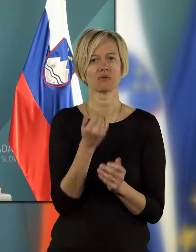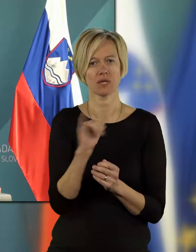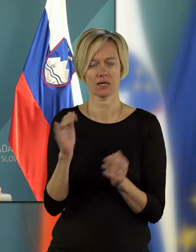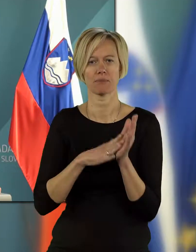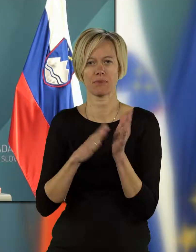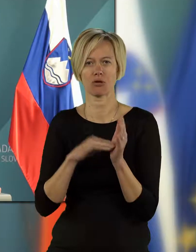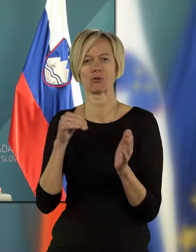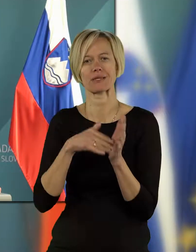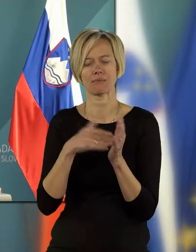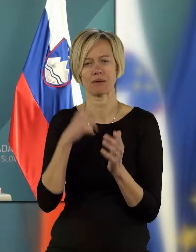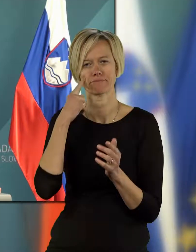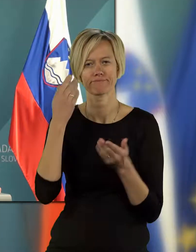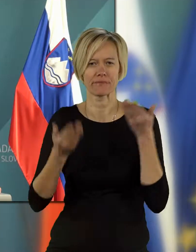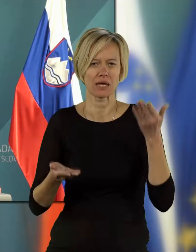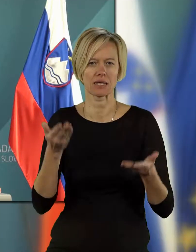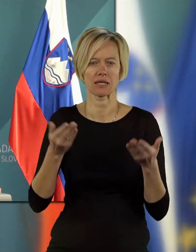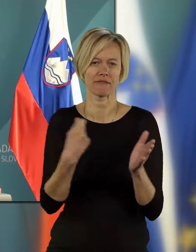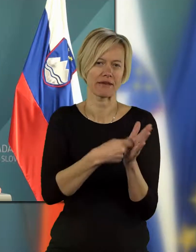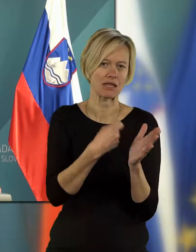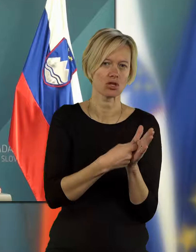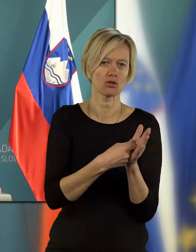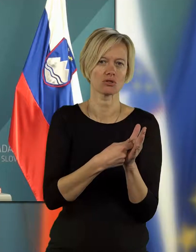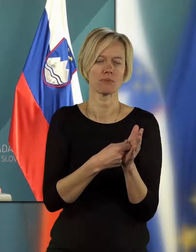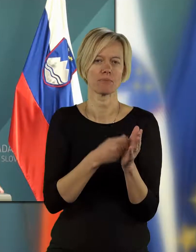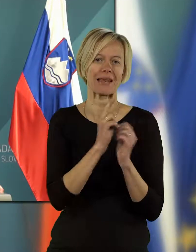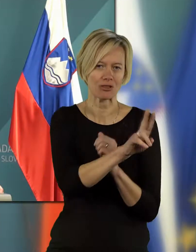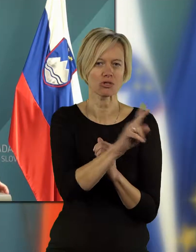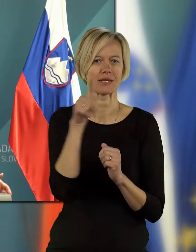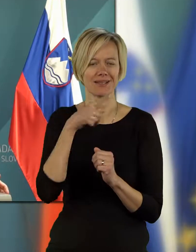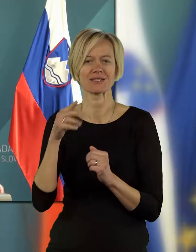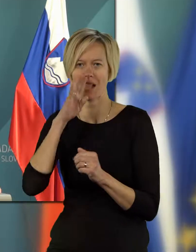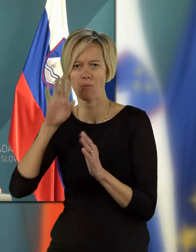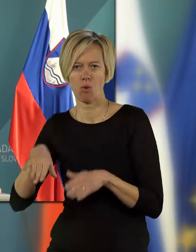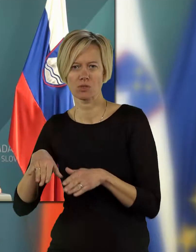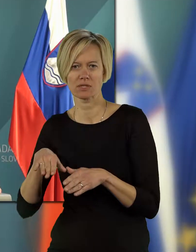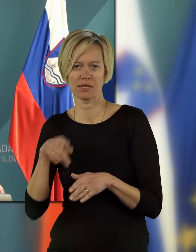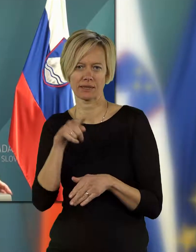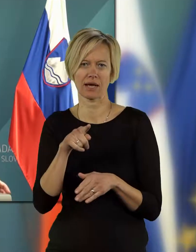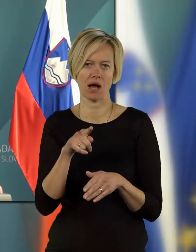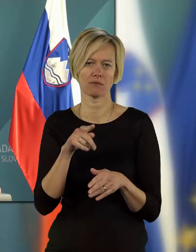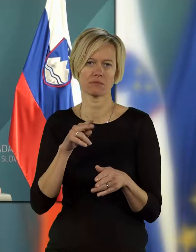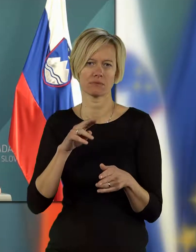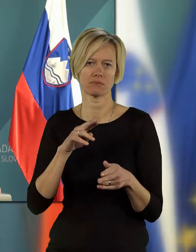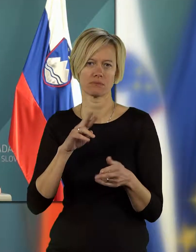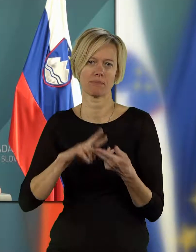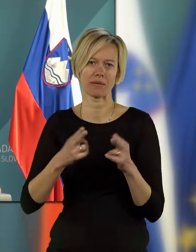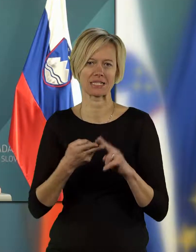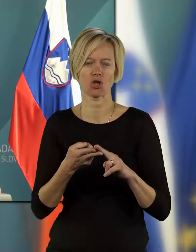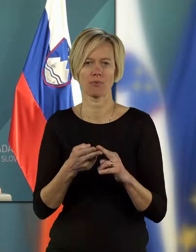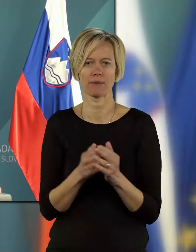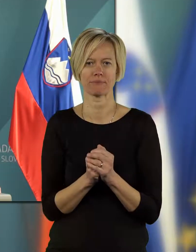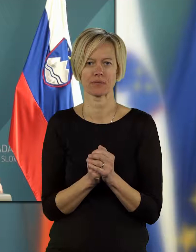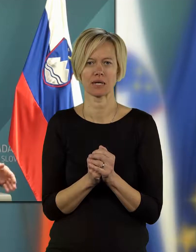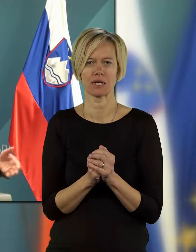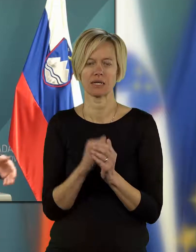vsakem primeru je treba tehtati prednosti in slabosti takega pristopa, tako da bo to zadevo